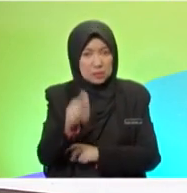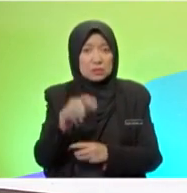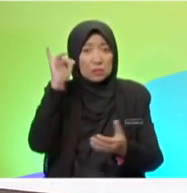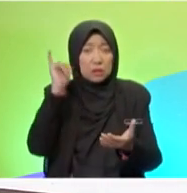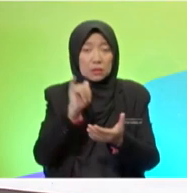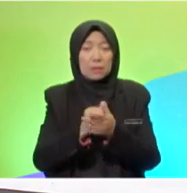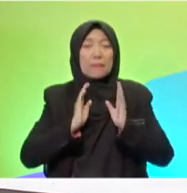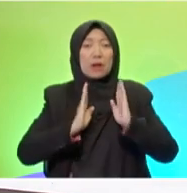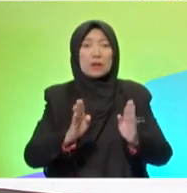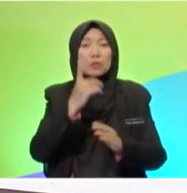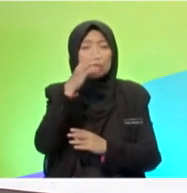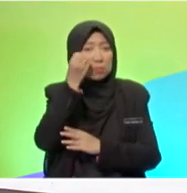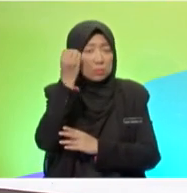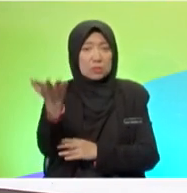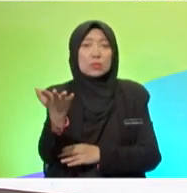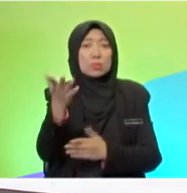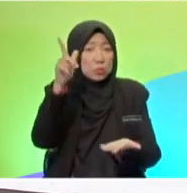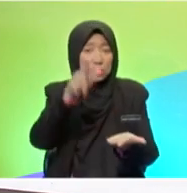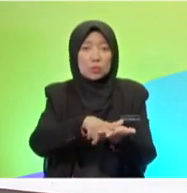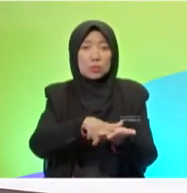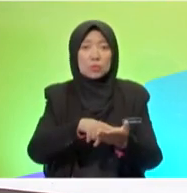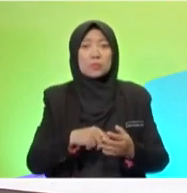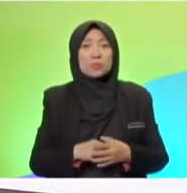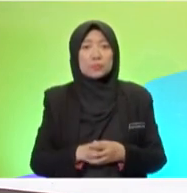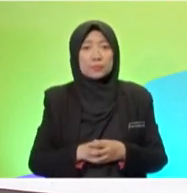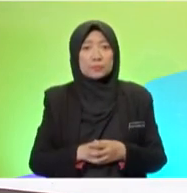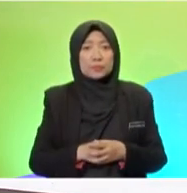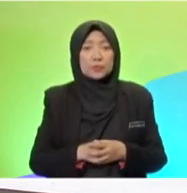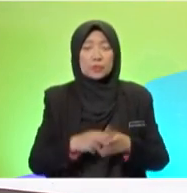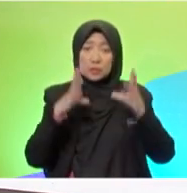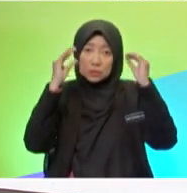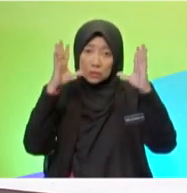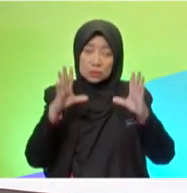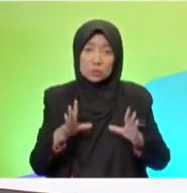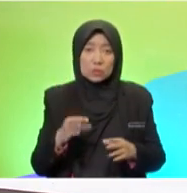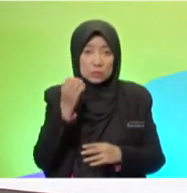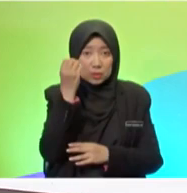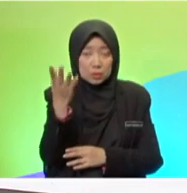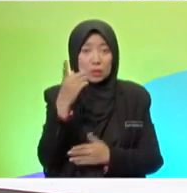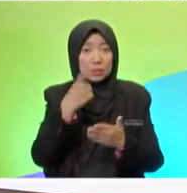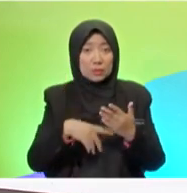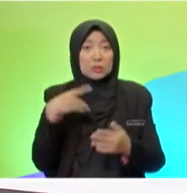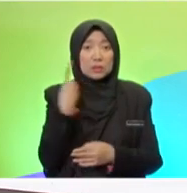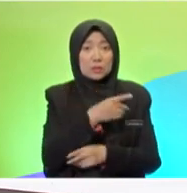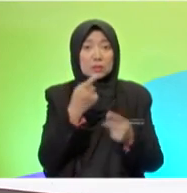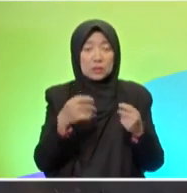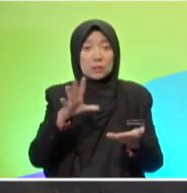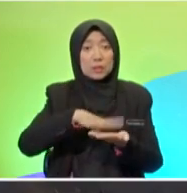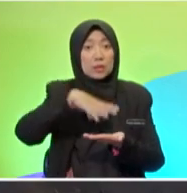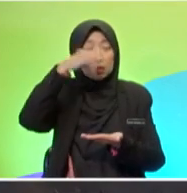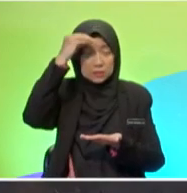berani untuk suarkan apa yang Anda rasaku kalau imbas sedikit kembali apa yang kita telah belajar dalam ini